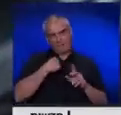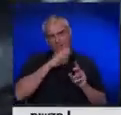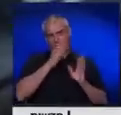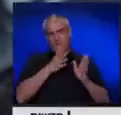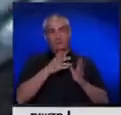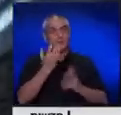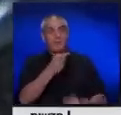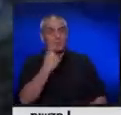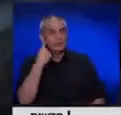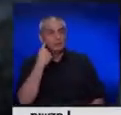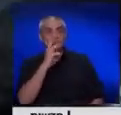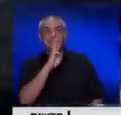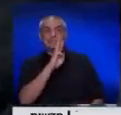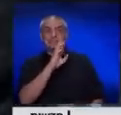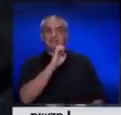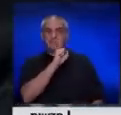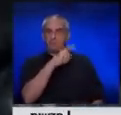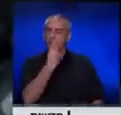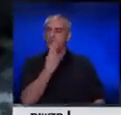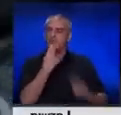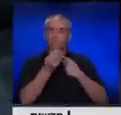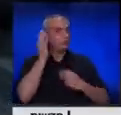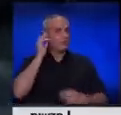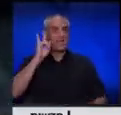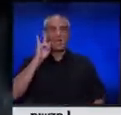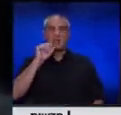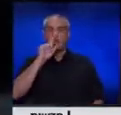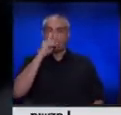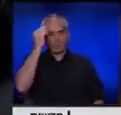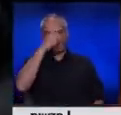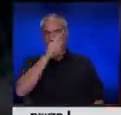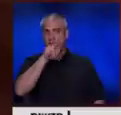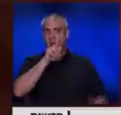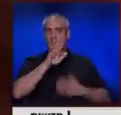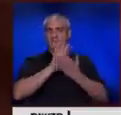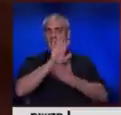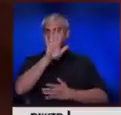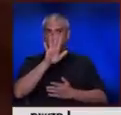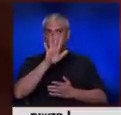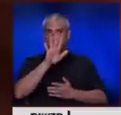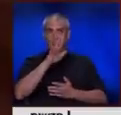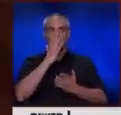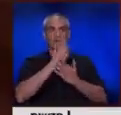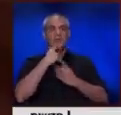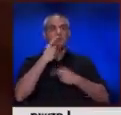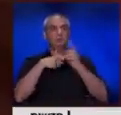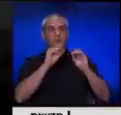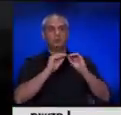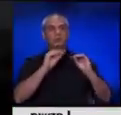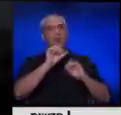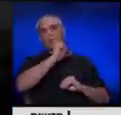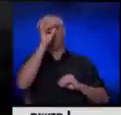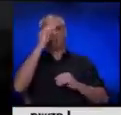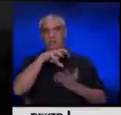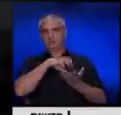בהקלטה הזאת נשמע ססי סמוכה נותן משוב לחן אוחיון שלמדה אצלו ב-2015. כבר שנים הוא מורה הדגל של